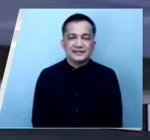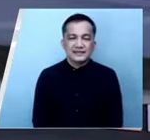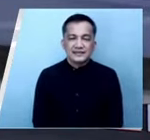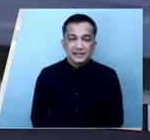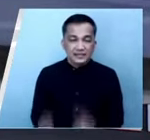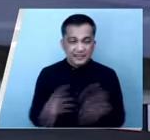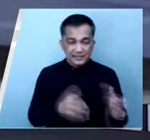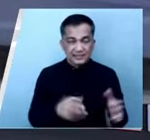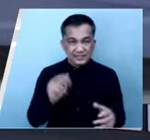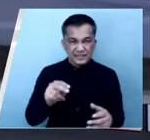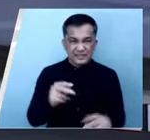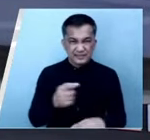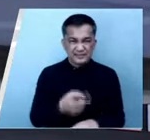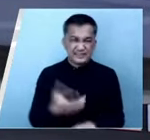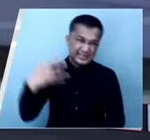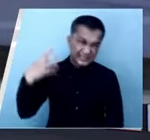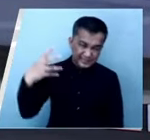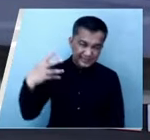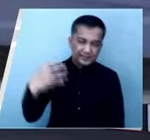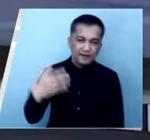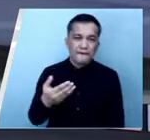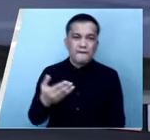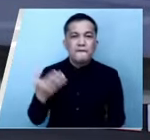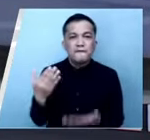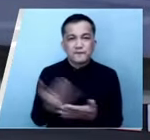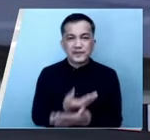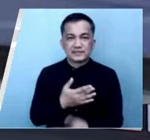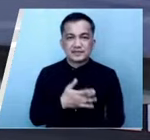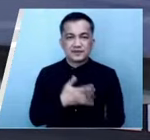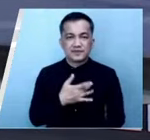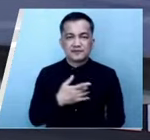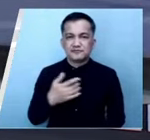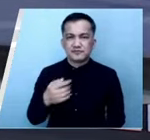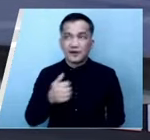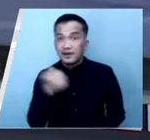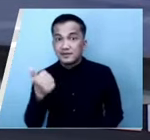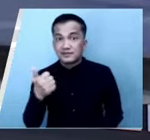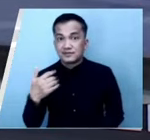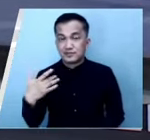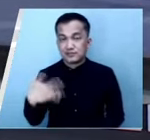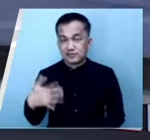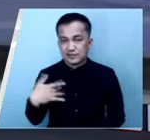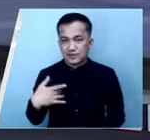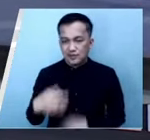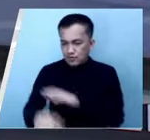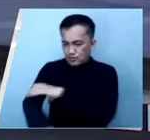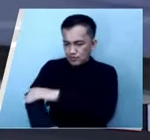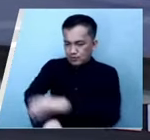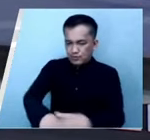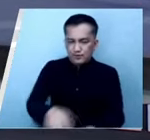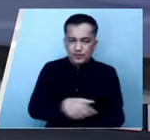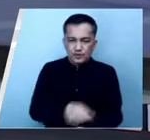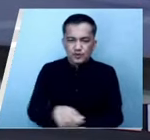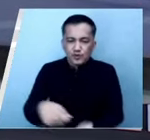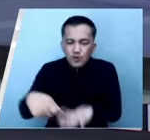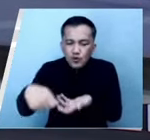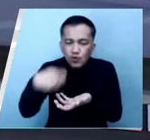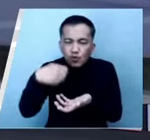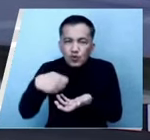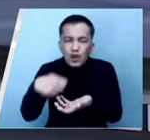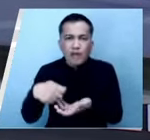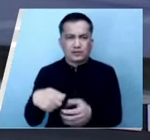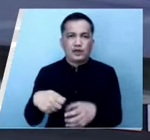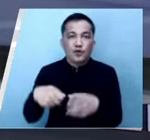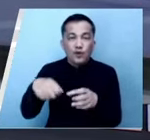ngayong matindi ang init, presko ang pakiramdam. Pero ang trip ng ilan, mag-long sleeves at humigop ng mainit na kape.